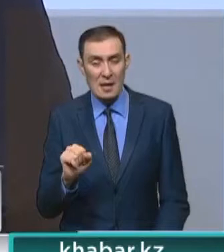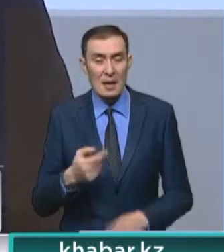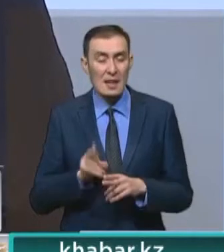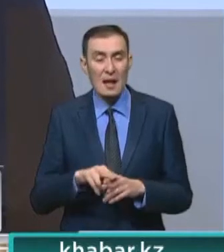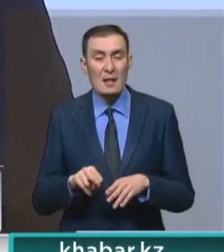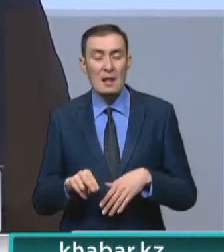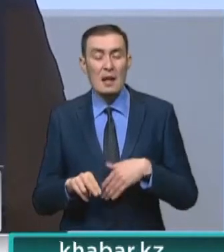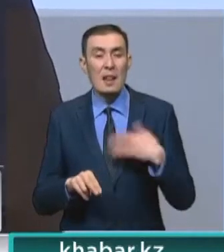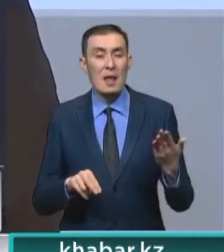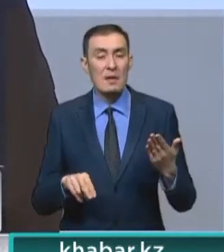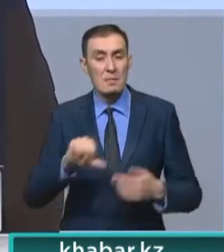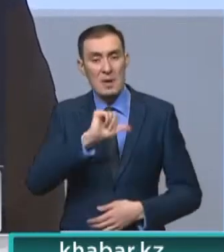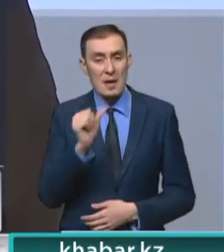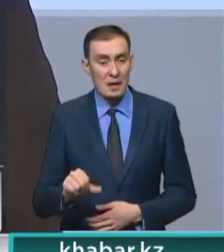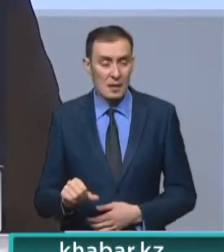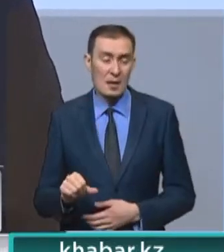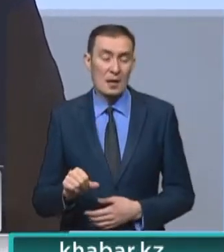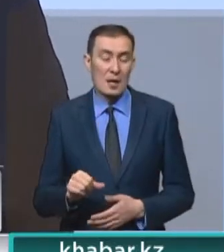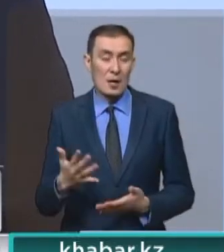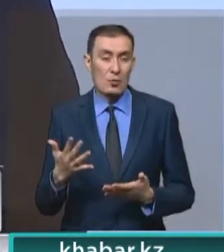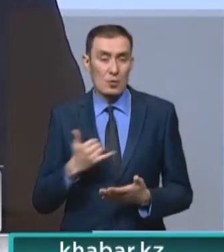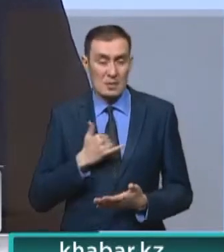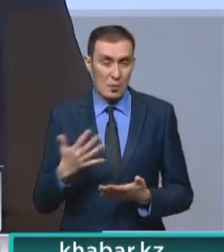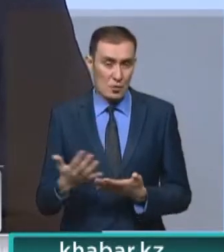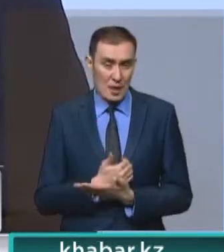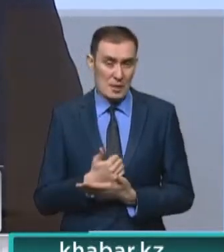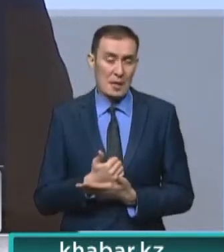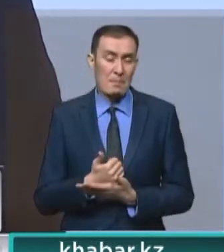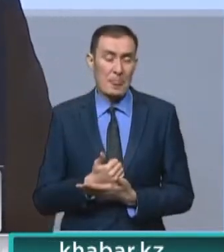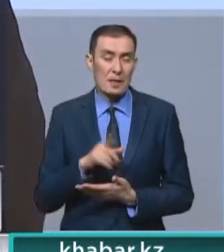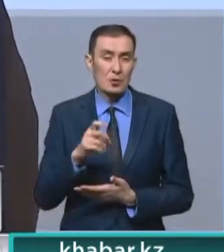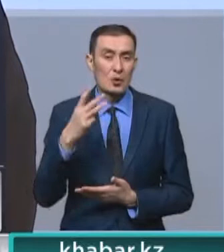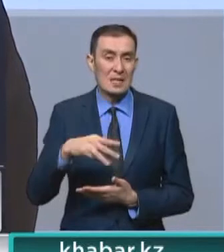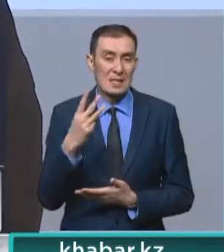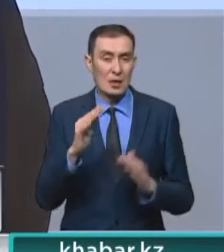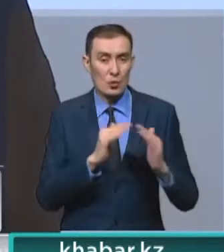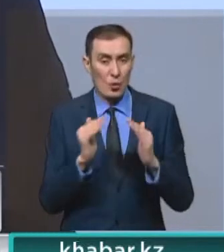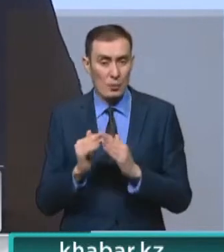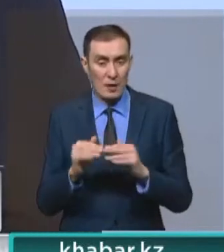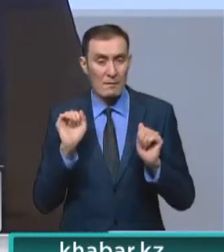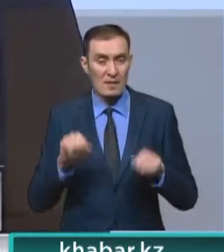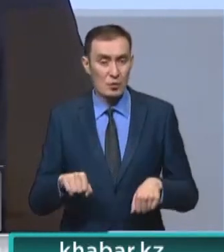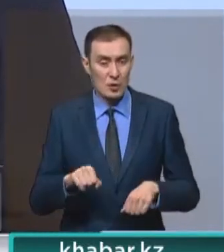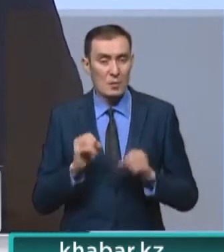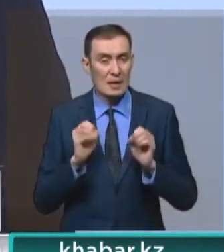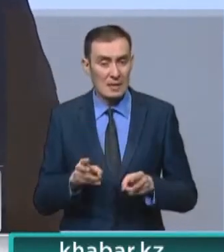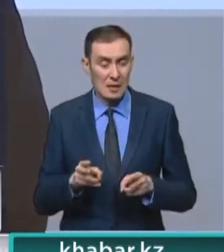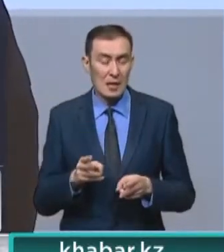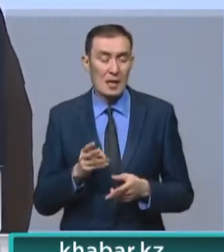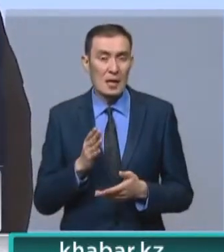берег. Получается, у нас подвержены 133 дома, в них